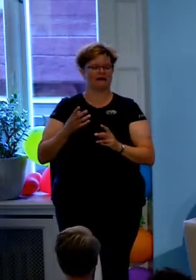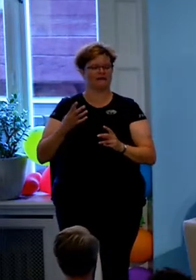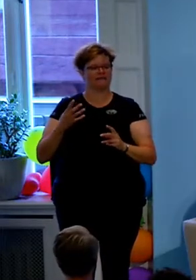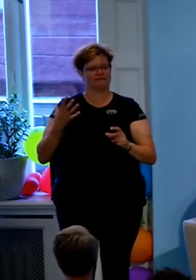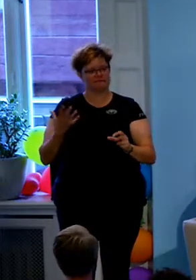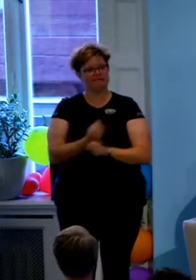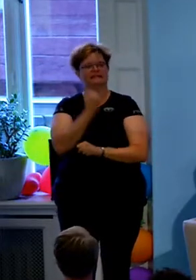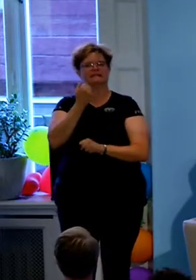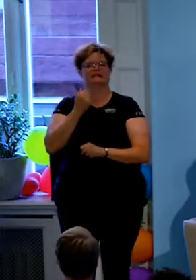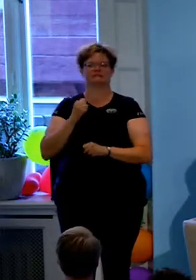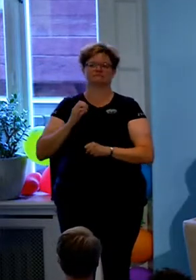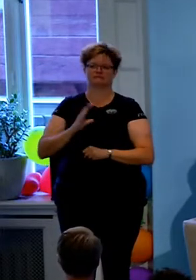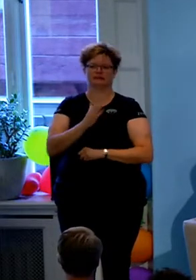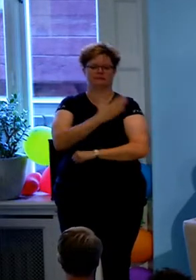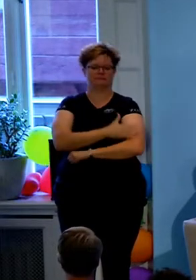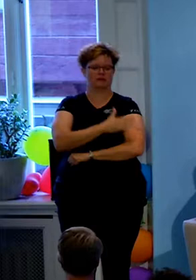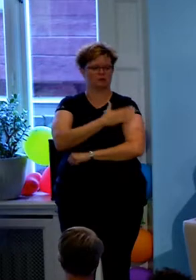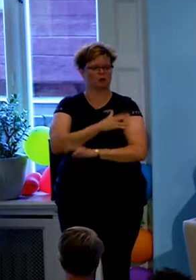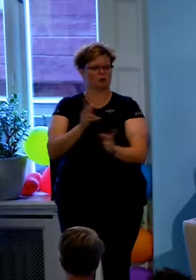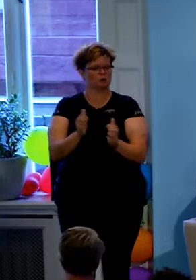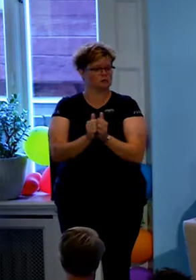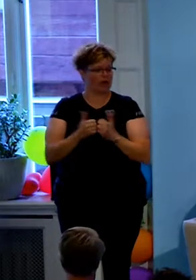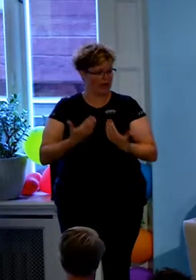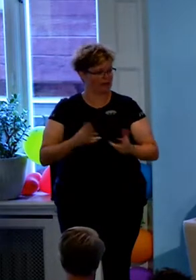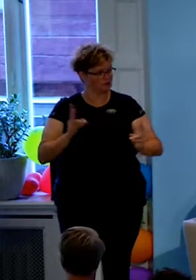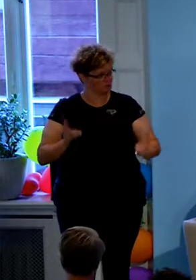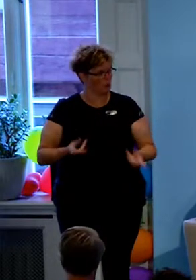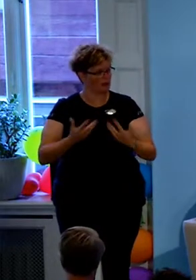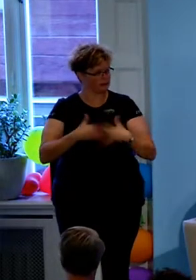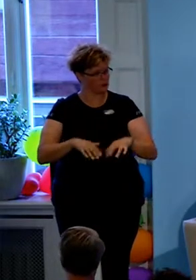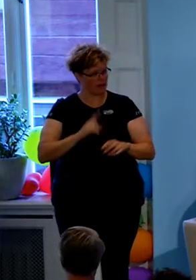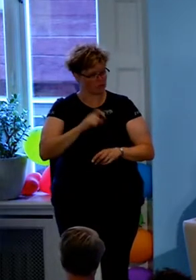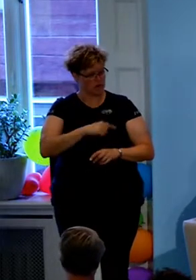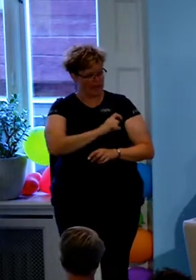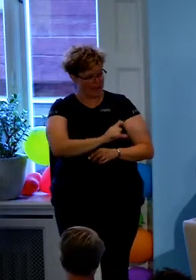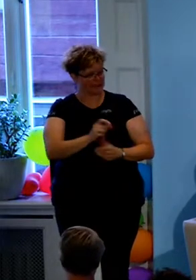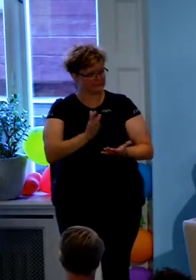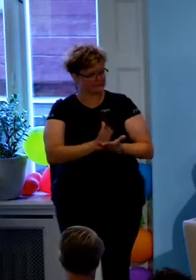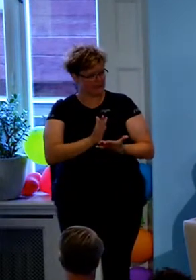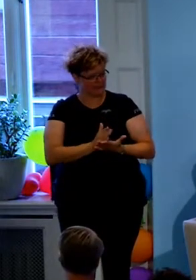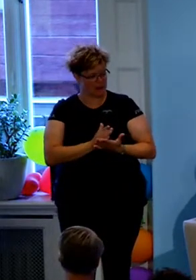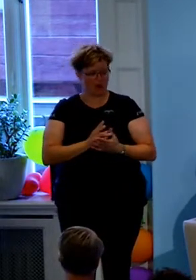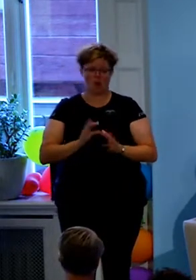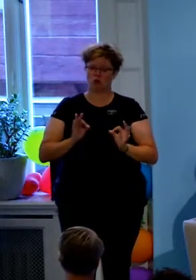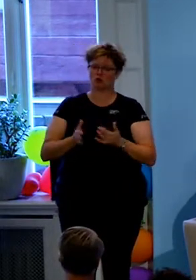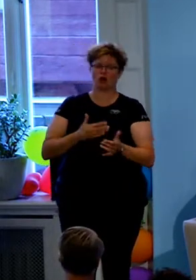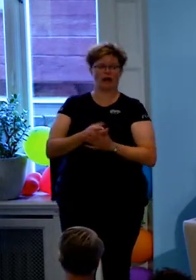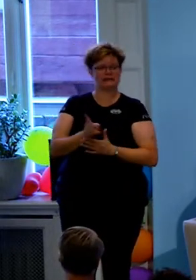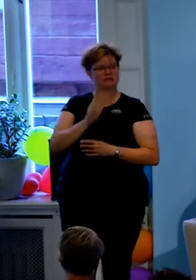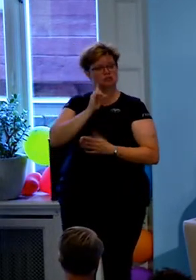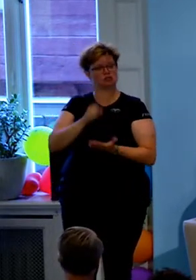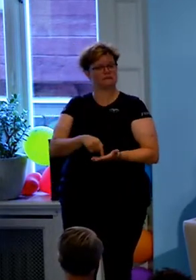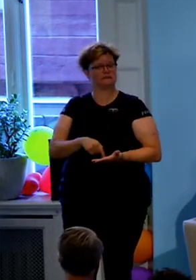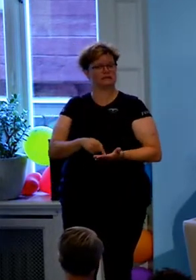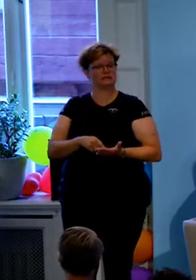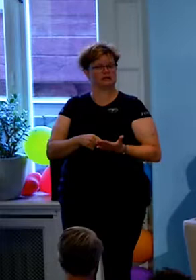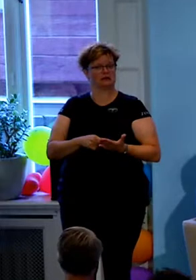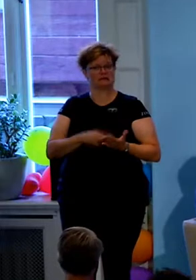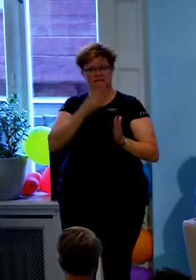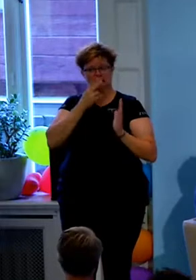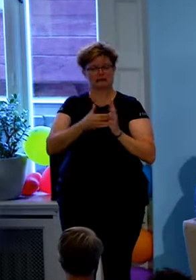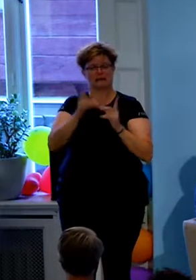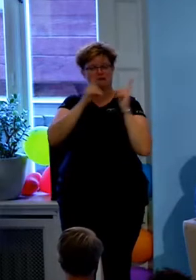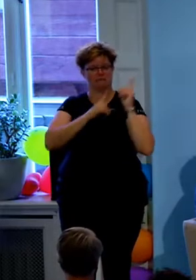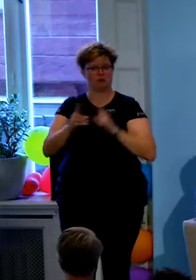vinna sin personal på det viset. Är det så det är för det första? Stämmer det? Och hur gör ni för att få folk att